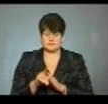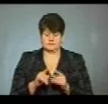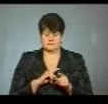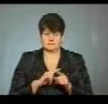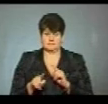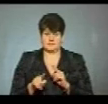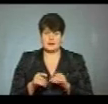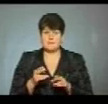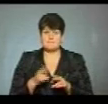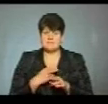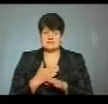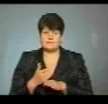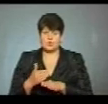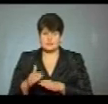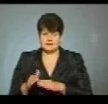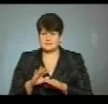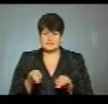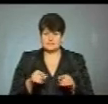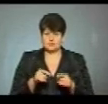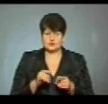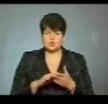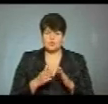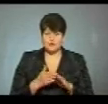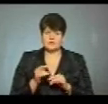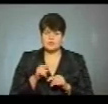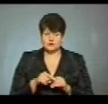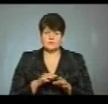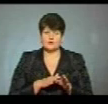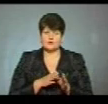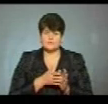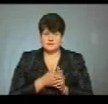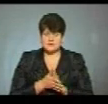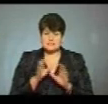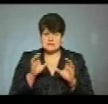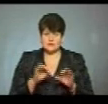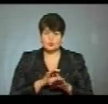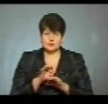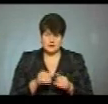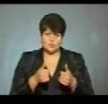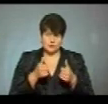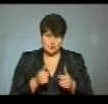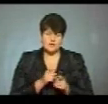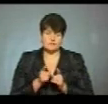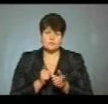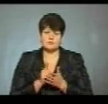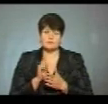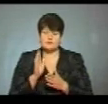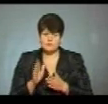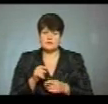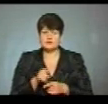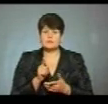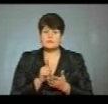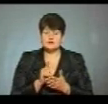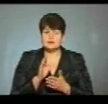Він без поетапного реформування. Не створені саме умови для того, аби його реалізувати. Законопроект хороший, реформи мають бути, але вони мають